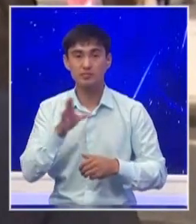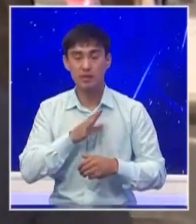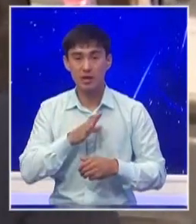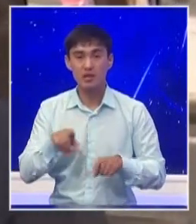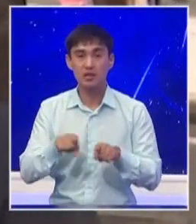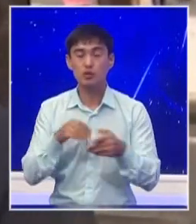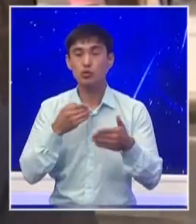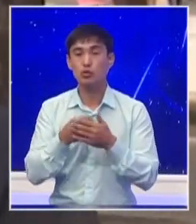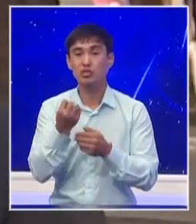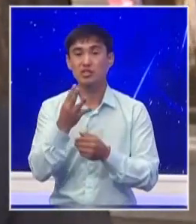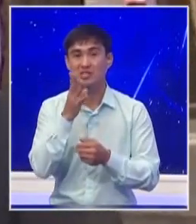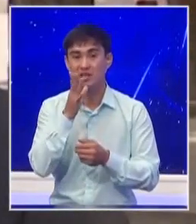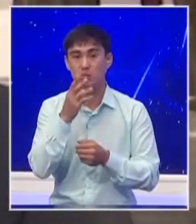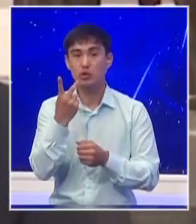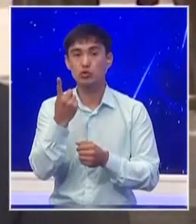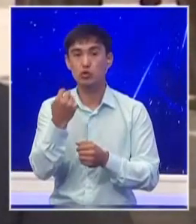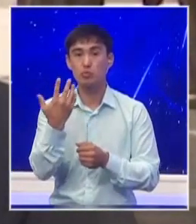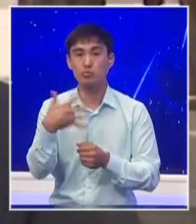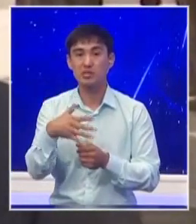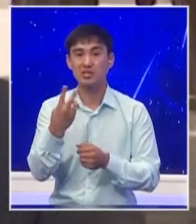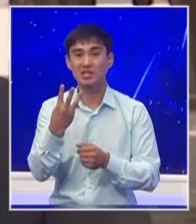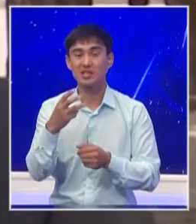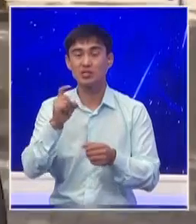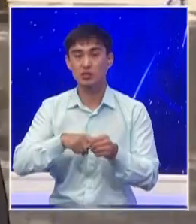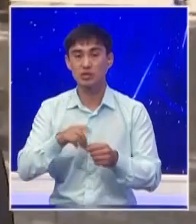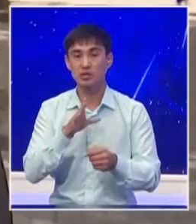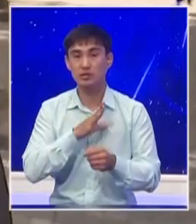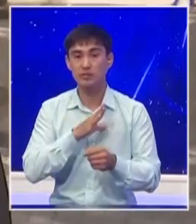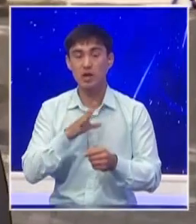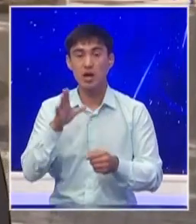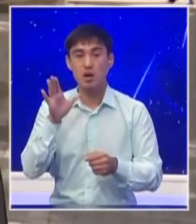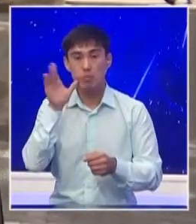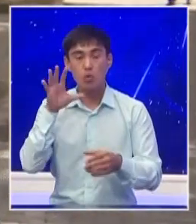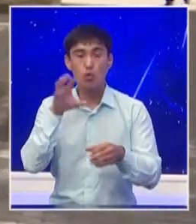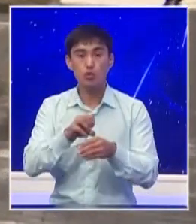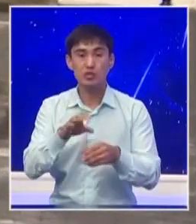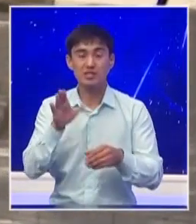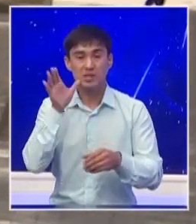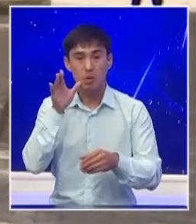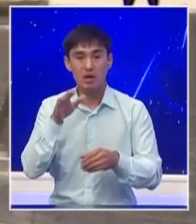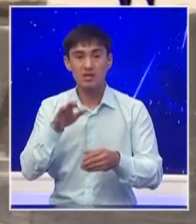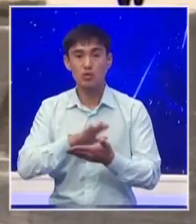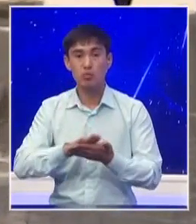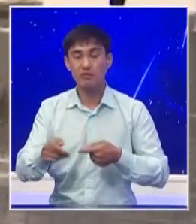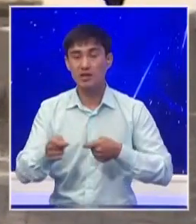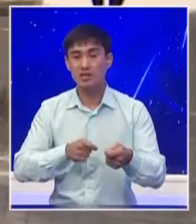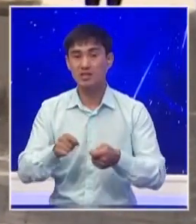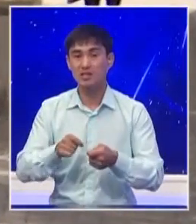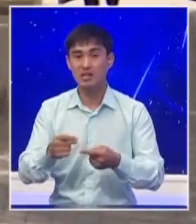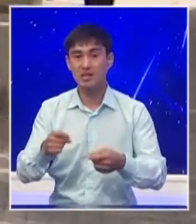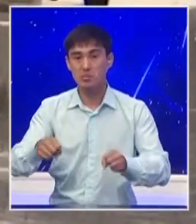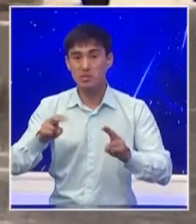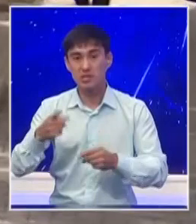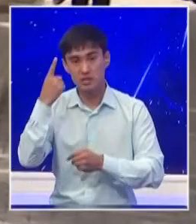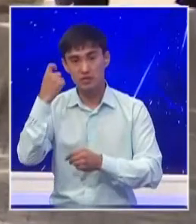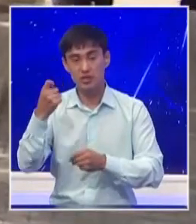до 14 лет было 153 случаев зарегистрировано. При укусе собак в Управление санитарно-эпидемиологического контроля поступает экстренное